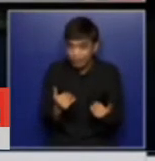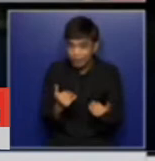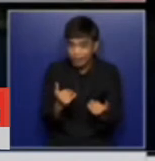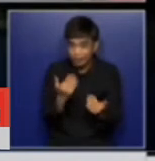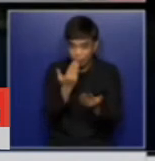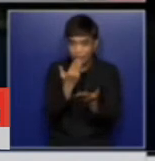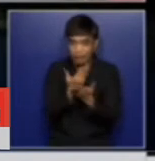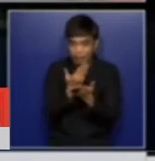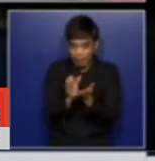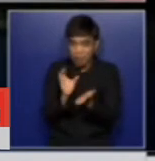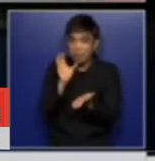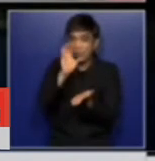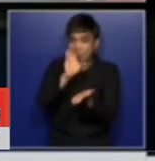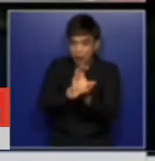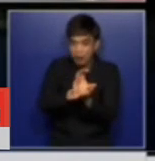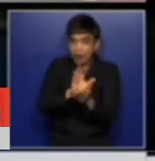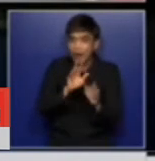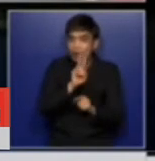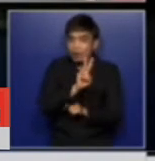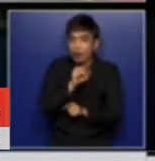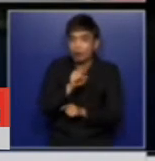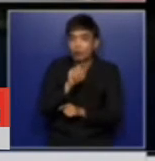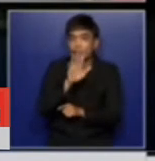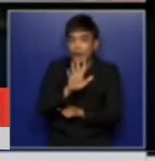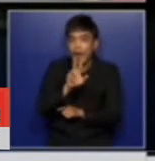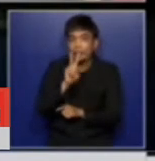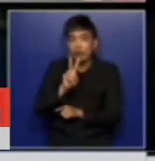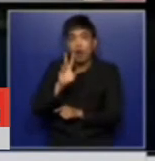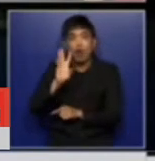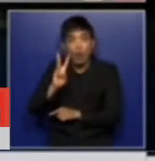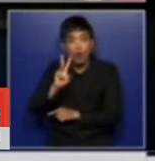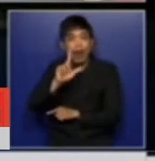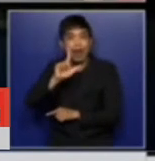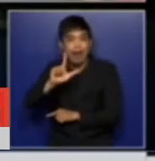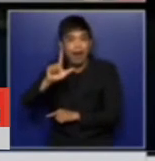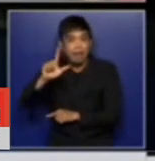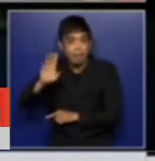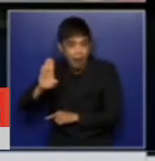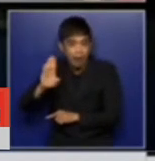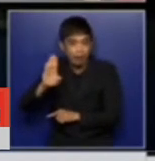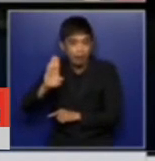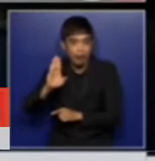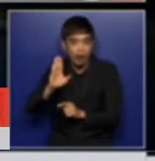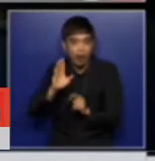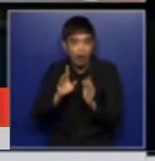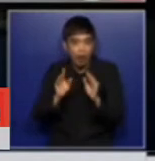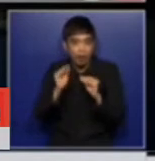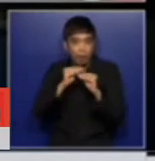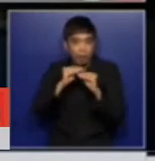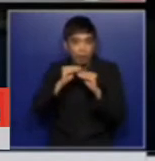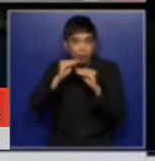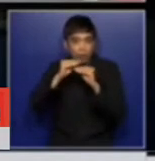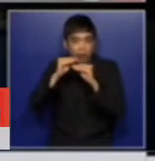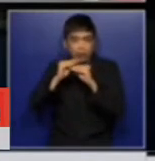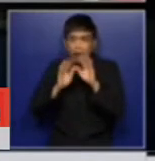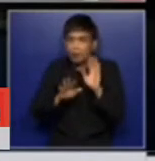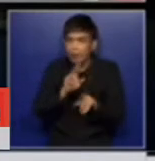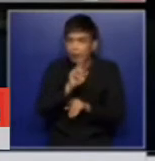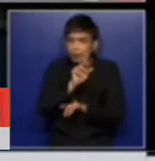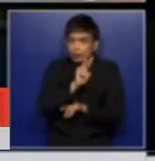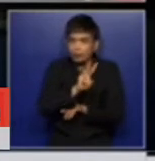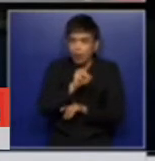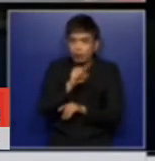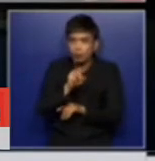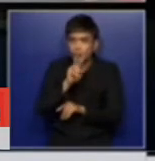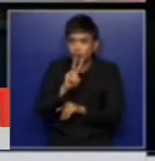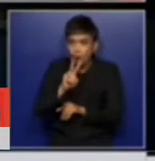ายประจำไว้ 2.526 ล้านล้านบาทเนี่ยมันโตขึ้นมาครับมันโตขึ้นมา 2.22 เท่